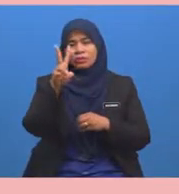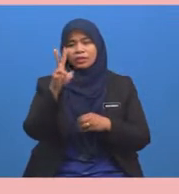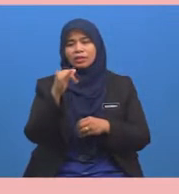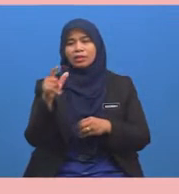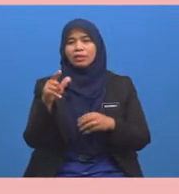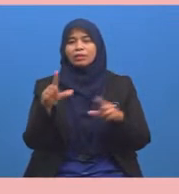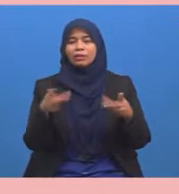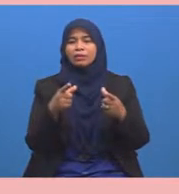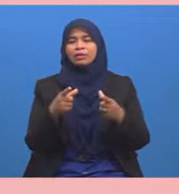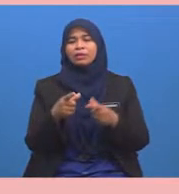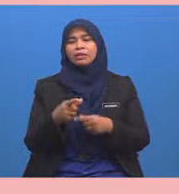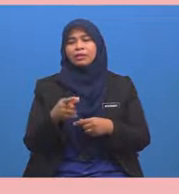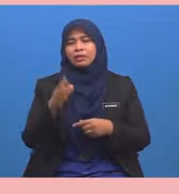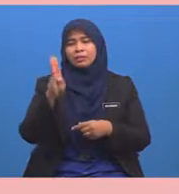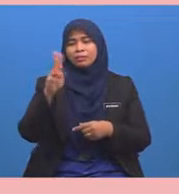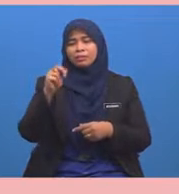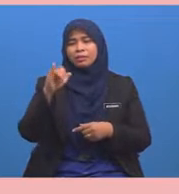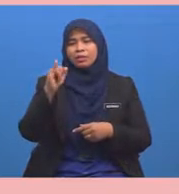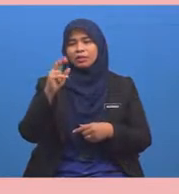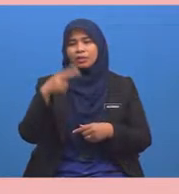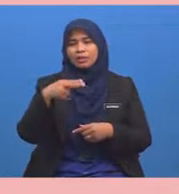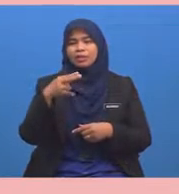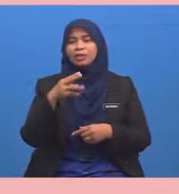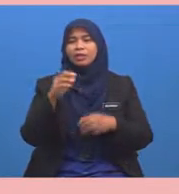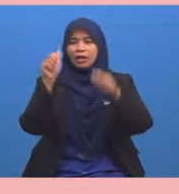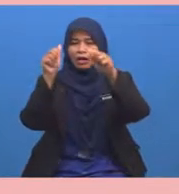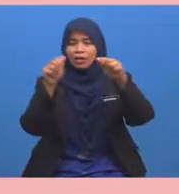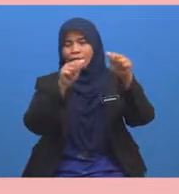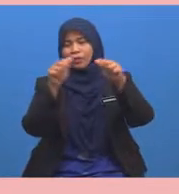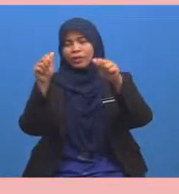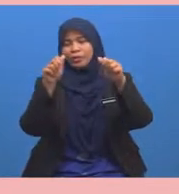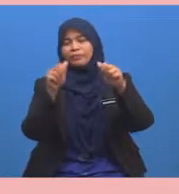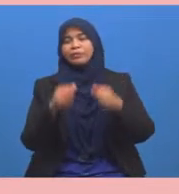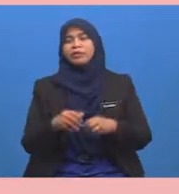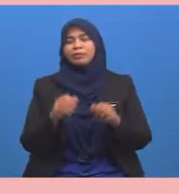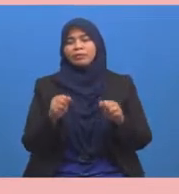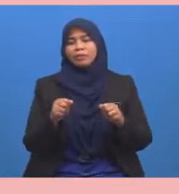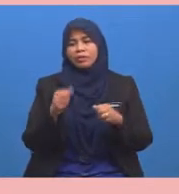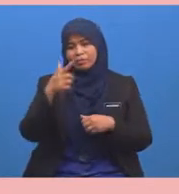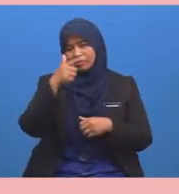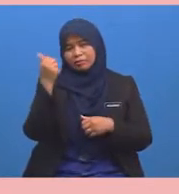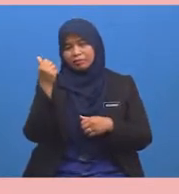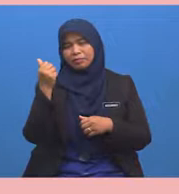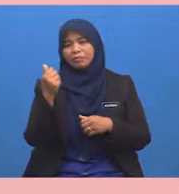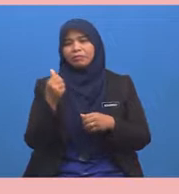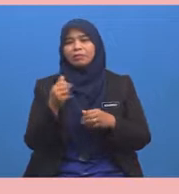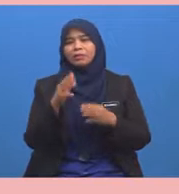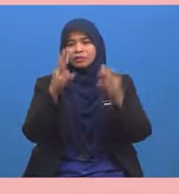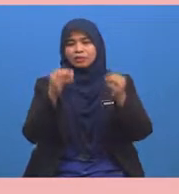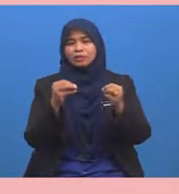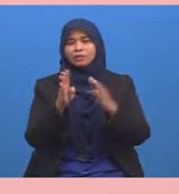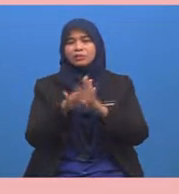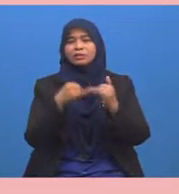melakukan pembenihan awan. Kemajuan teknologi kini telah menyebabkan manusia berjaya untuk melakukan pembenihan